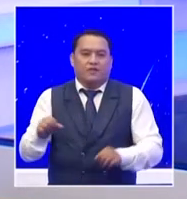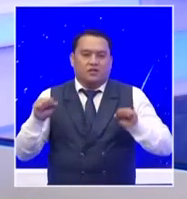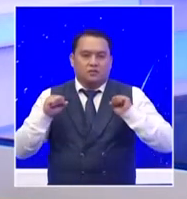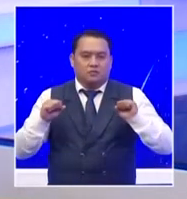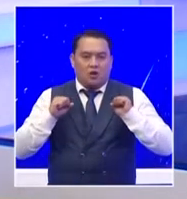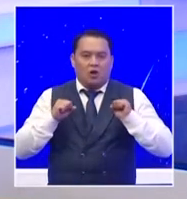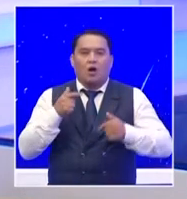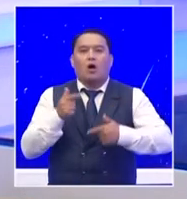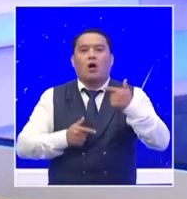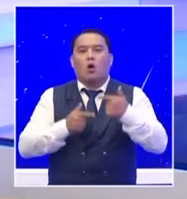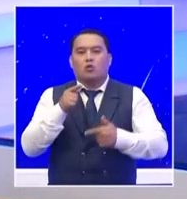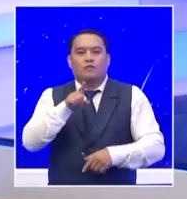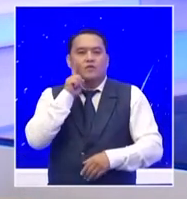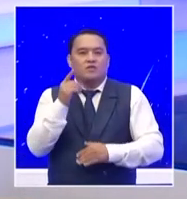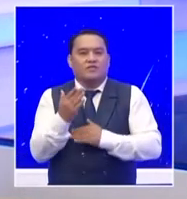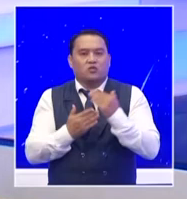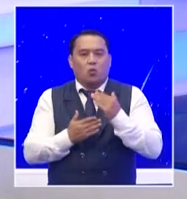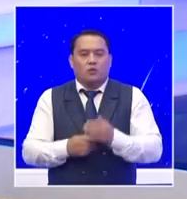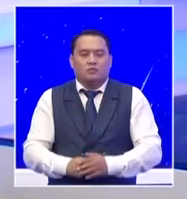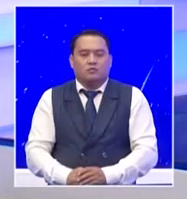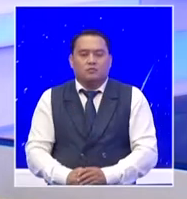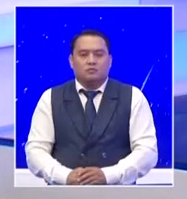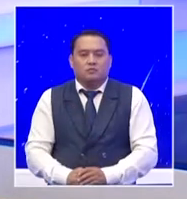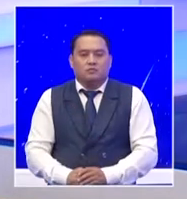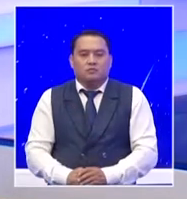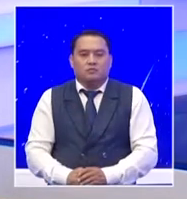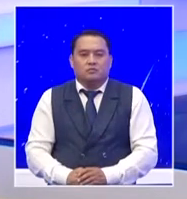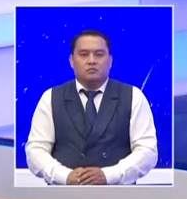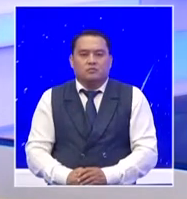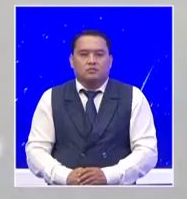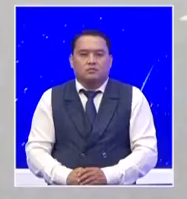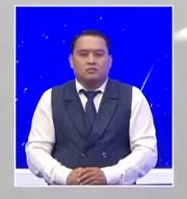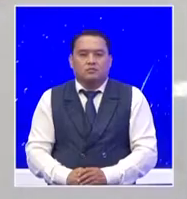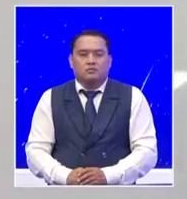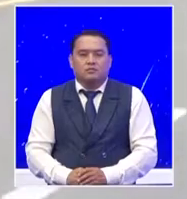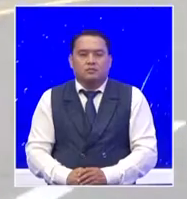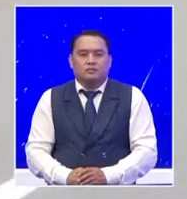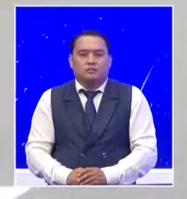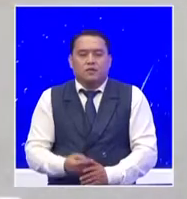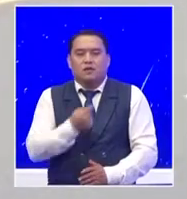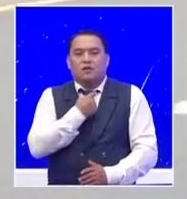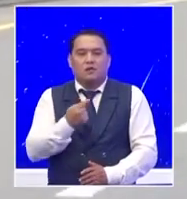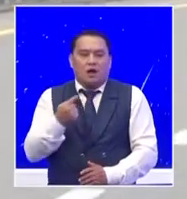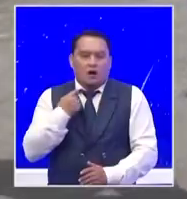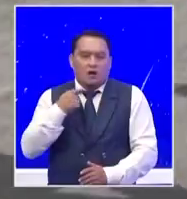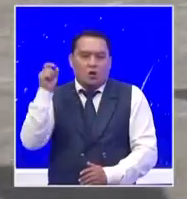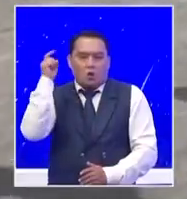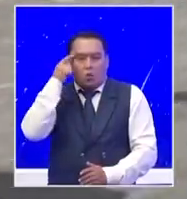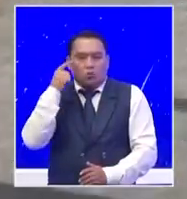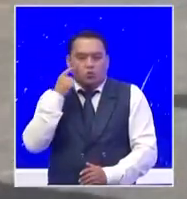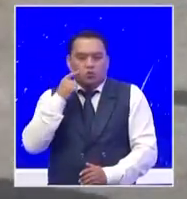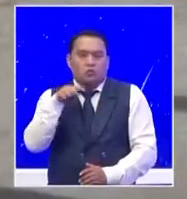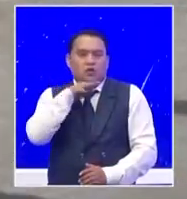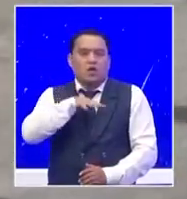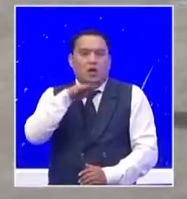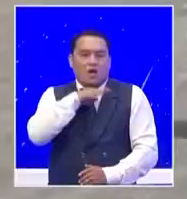спортсменов. Конкуренция среди юниоров высокая. Тему продолжит Алексей Цой. Талдыкурган, Текелик, Куксусский район. Трассы, которые велогонщики